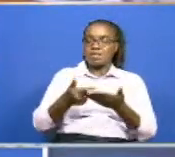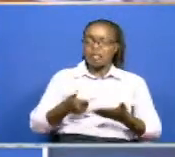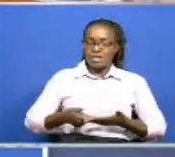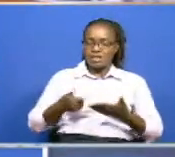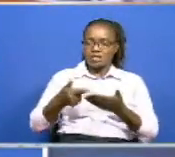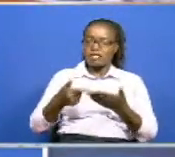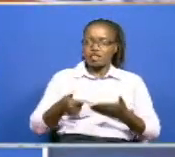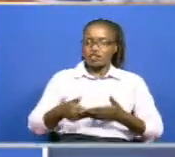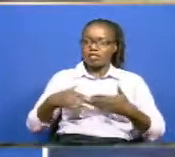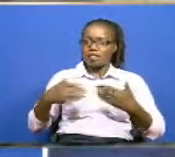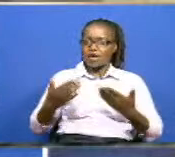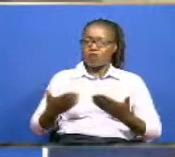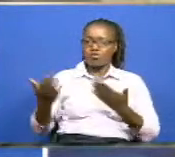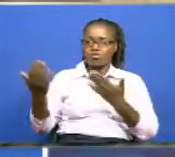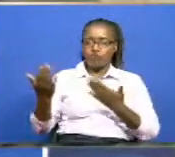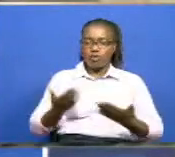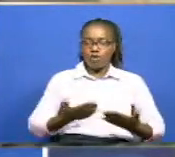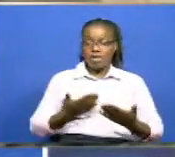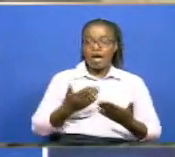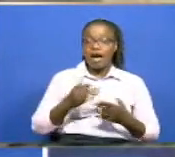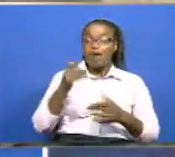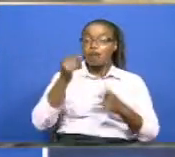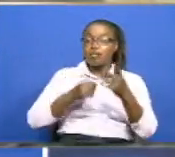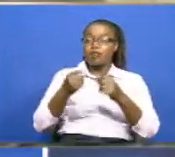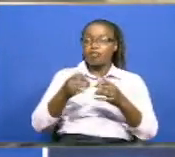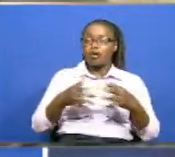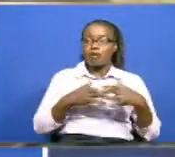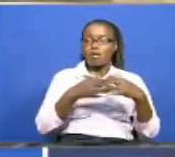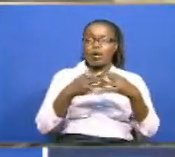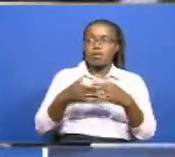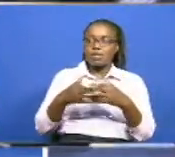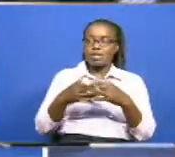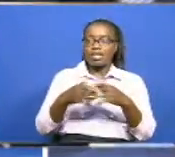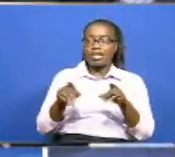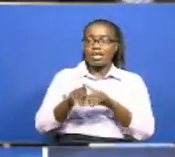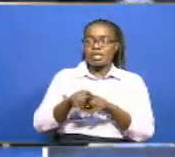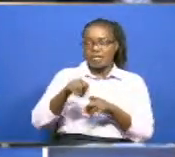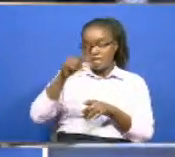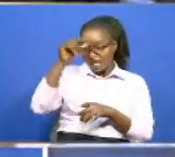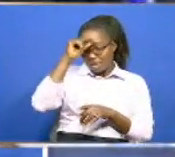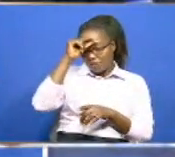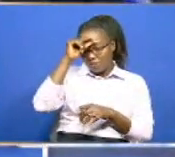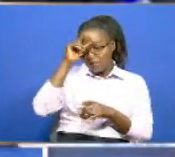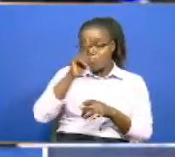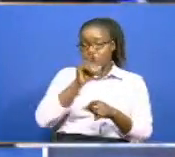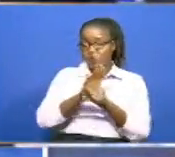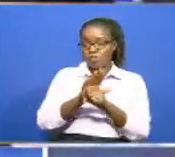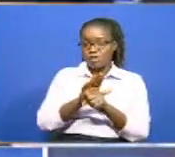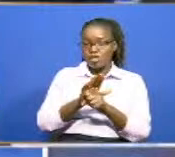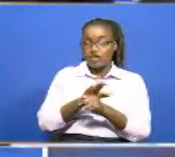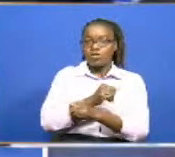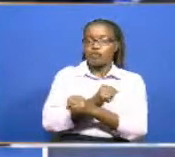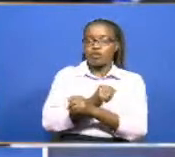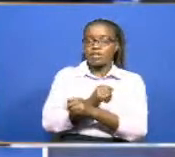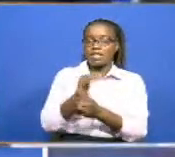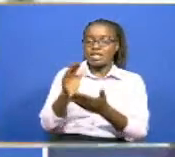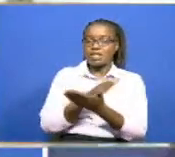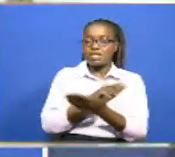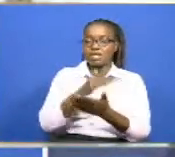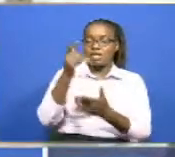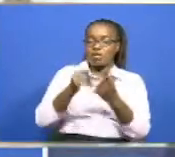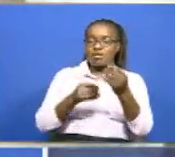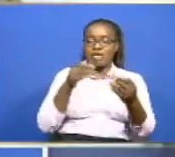wa maziwa kutoka Marekani yanaendelea huku serikali ikiahidi kulinda sekta ya maziwa hapa nchini dhidi ya